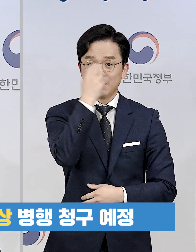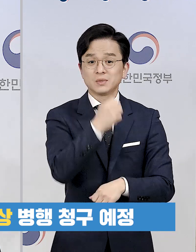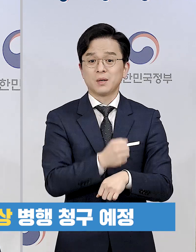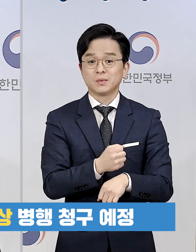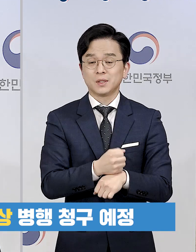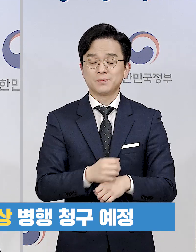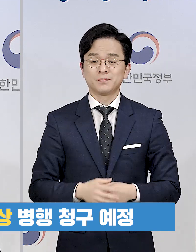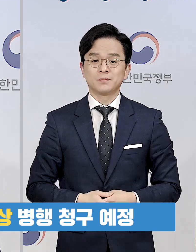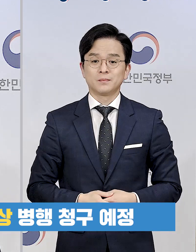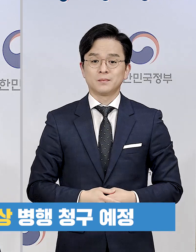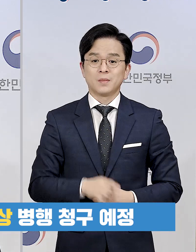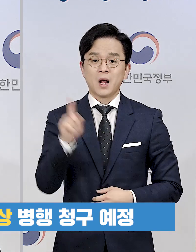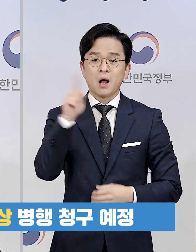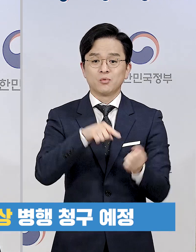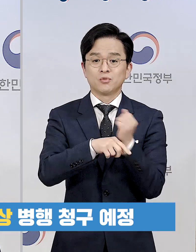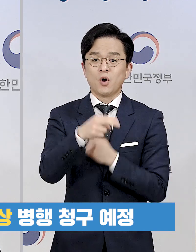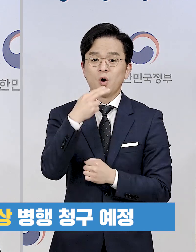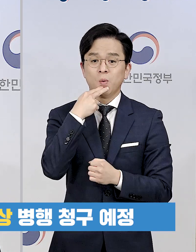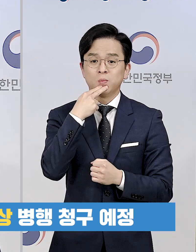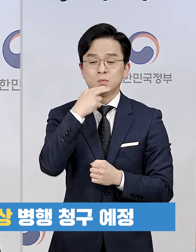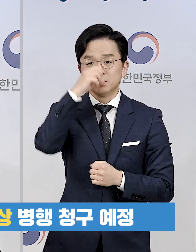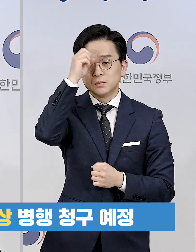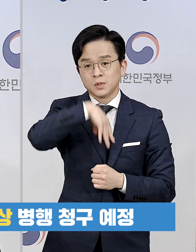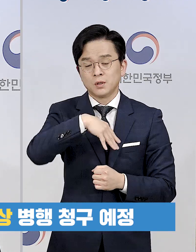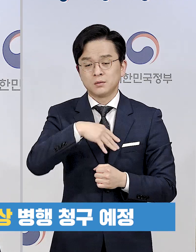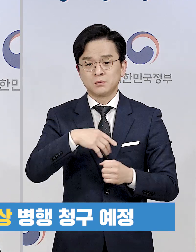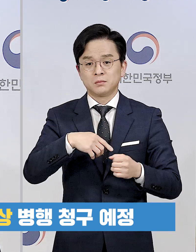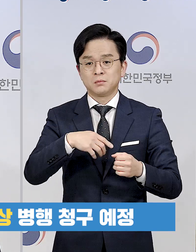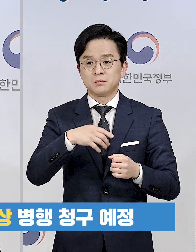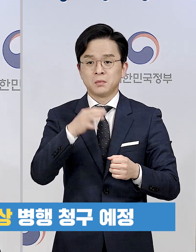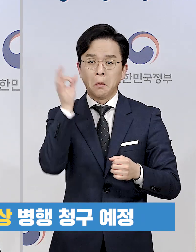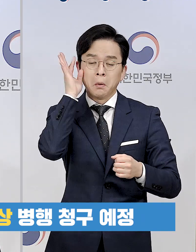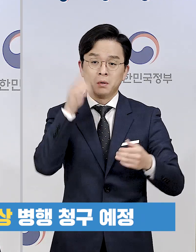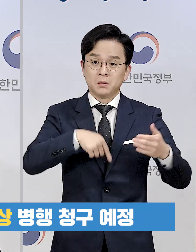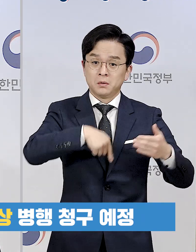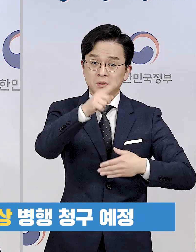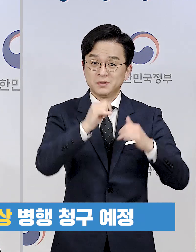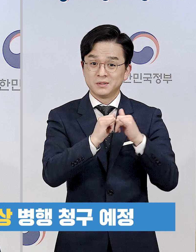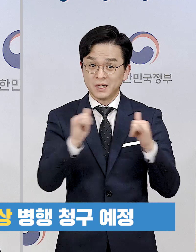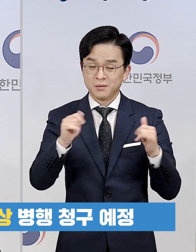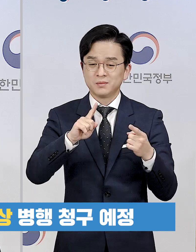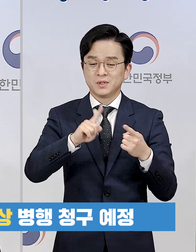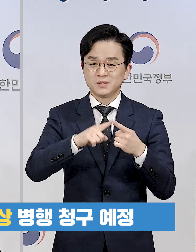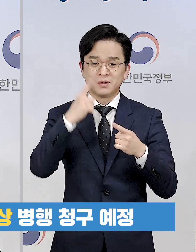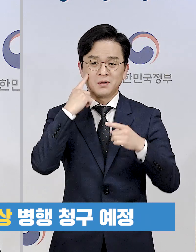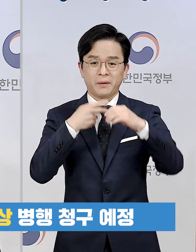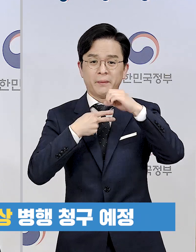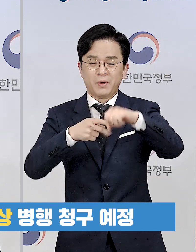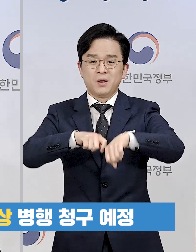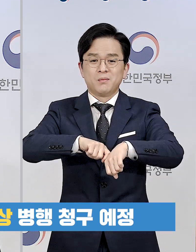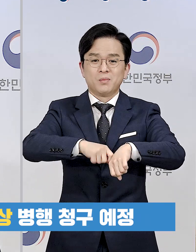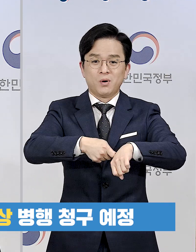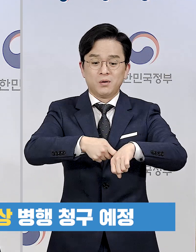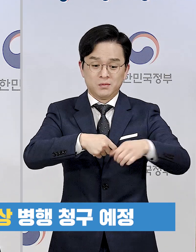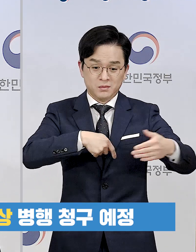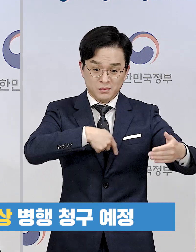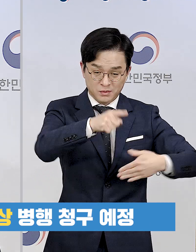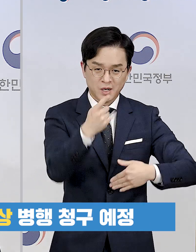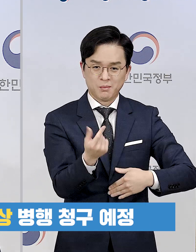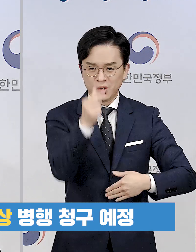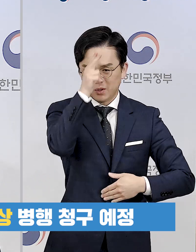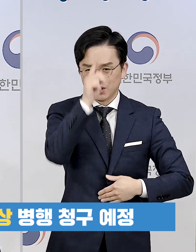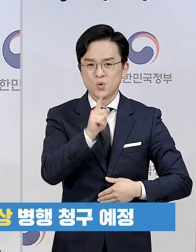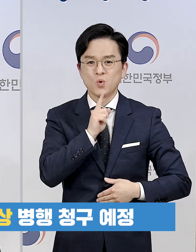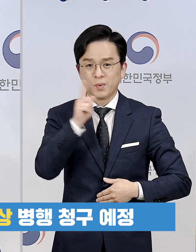모니터링을 하겠습니다. 정당한 사유가 없는 무단이탈자는 엄정 원칙에 따라